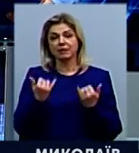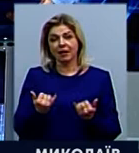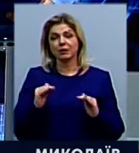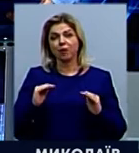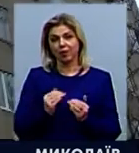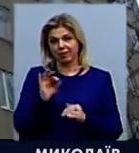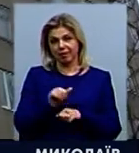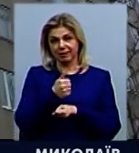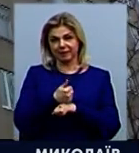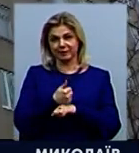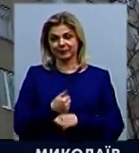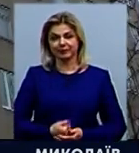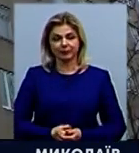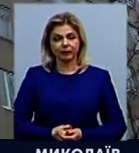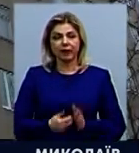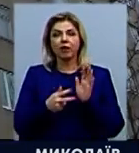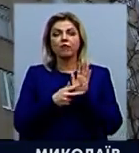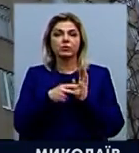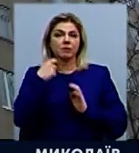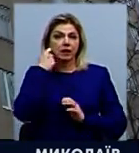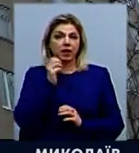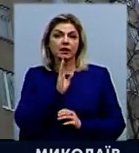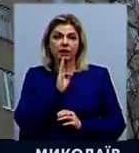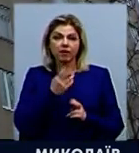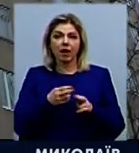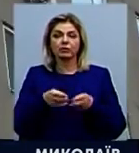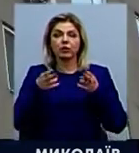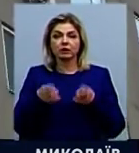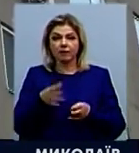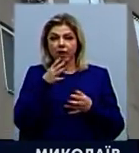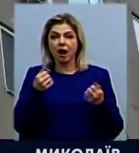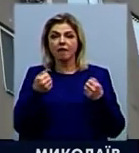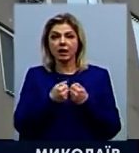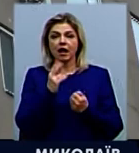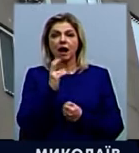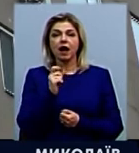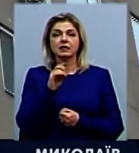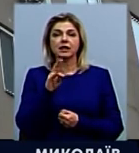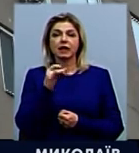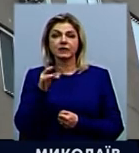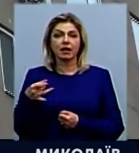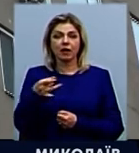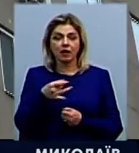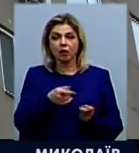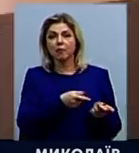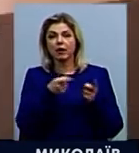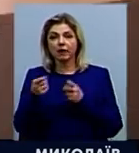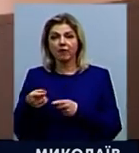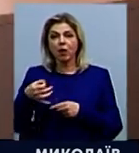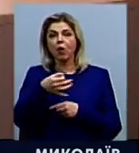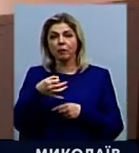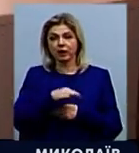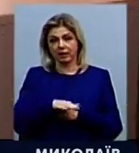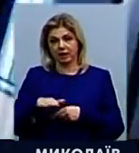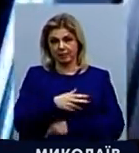про головне. Восьмирічну дівчину, яка травмувалася під час аварії у Казанківському районі, перевезли до обласної клінічної